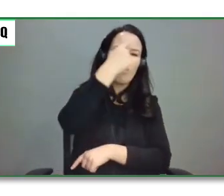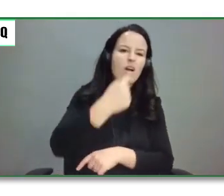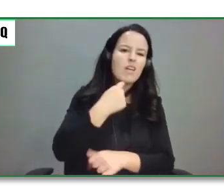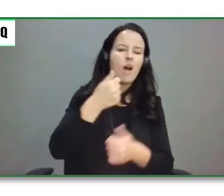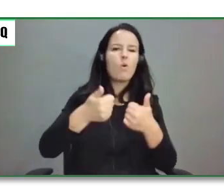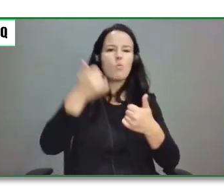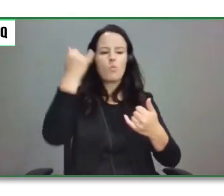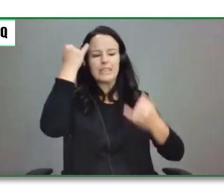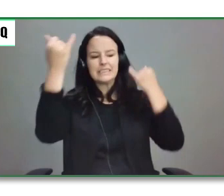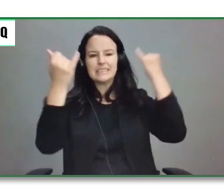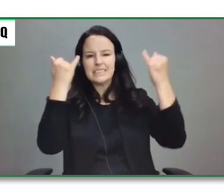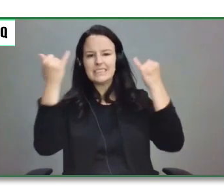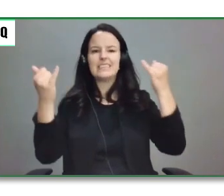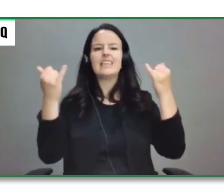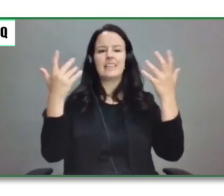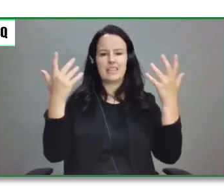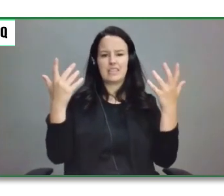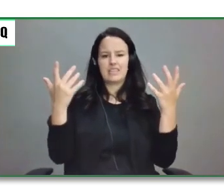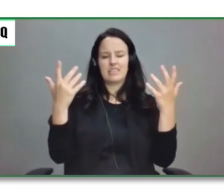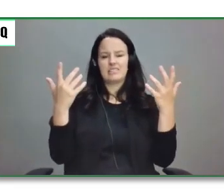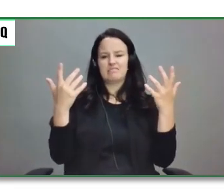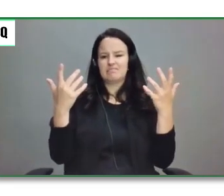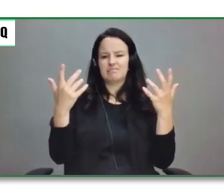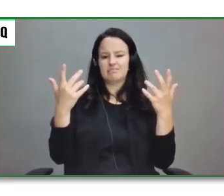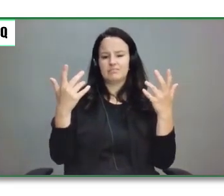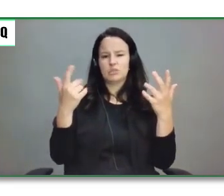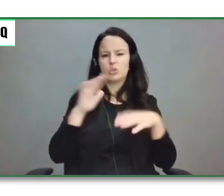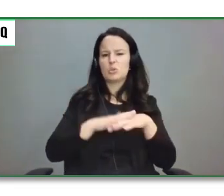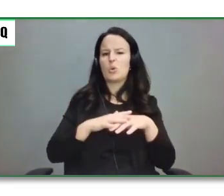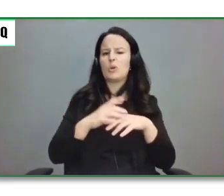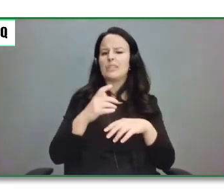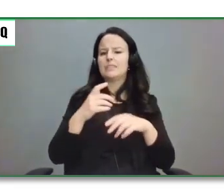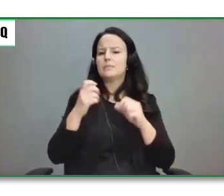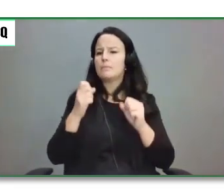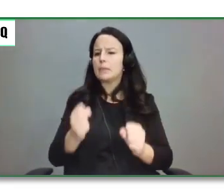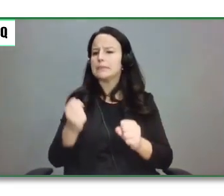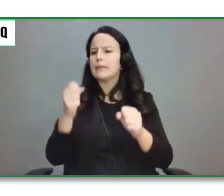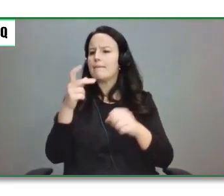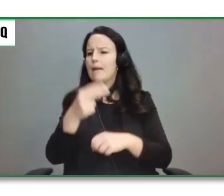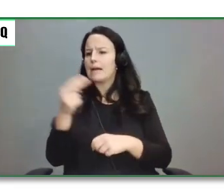personnes handicapées peuvent ou ne peuvent pas faire.